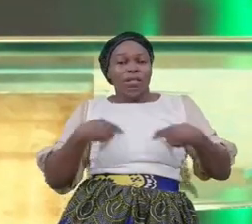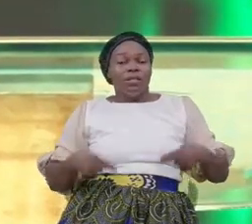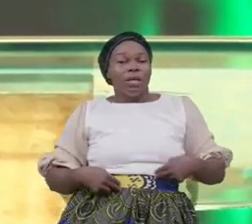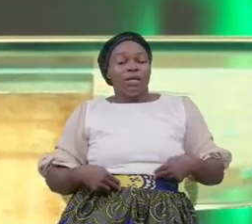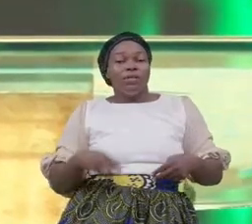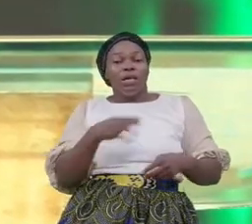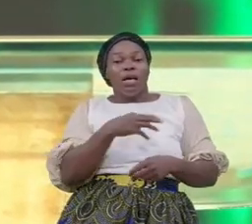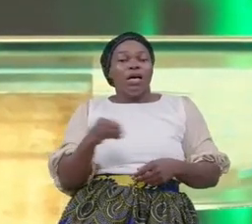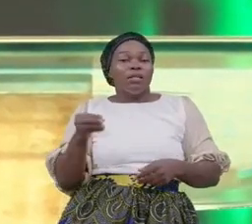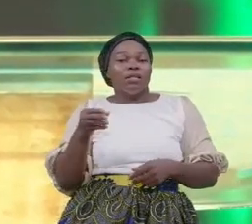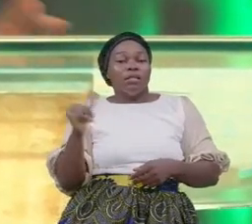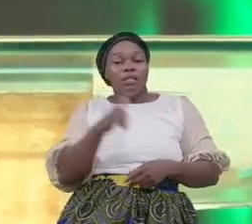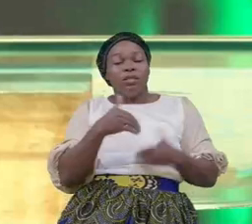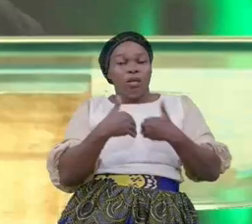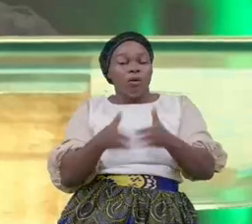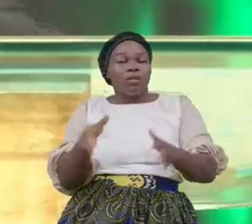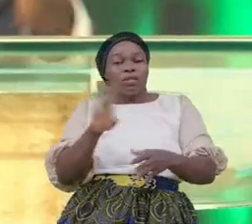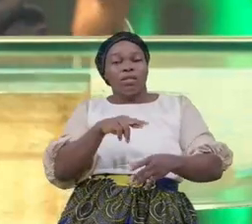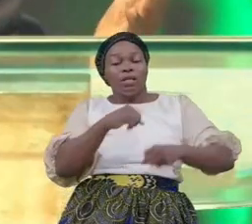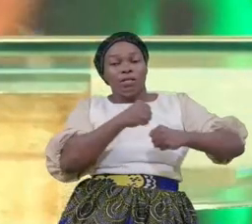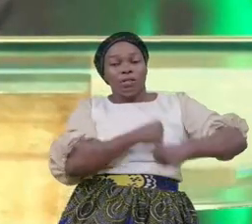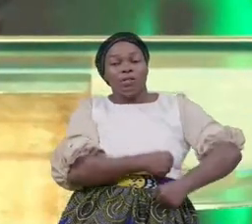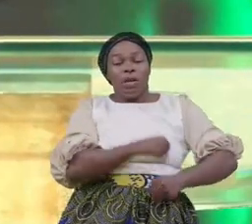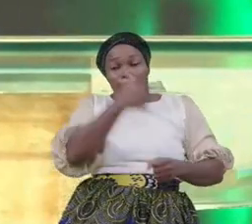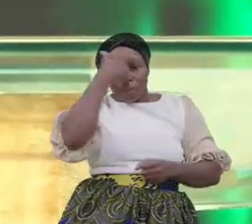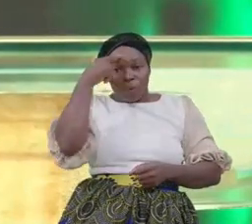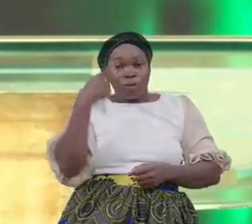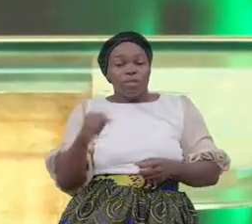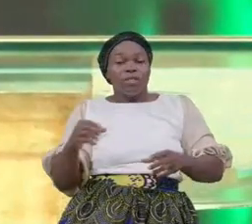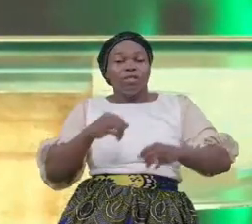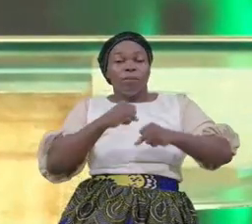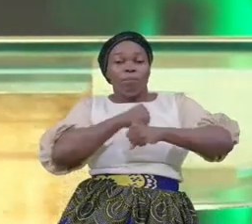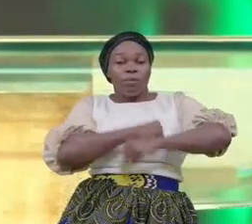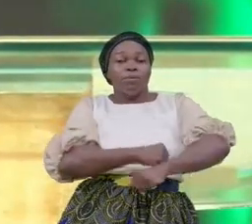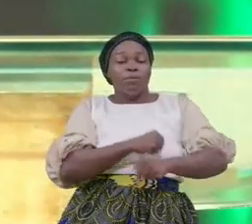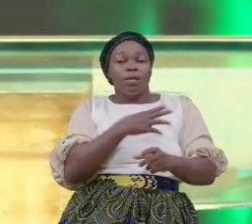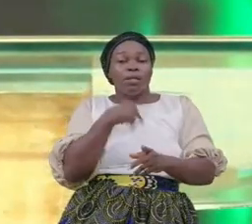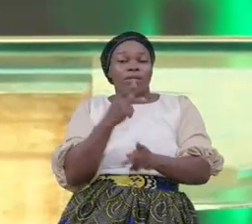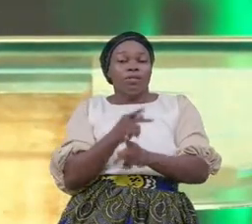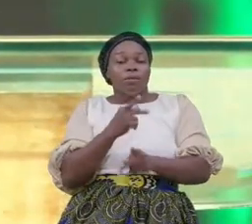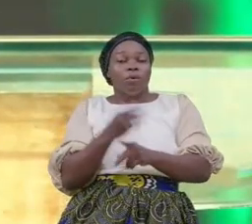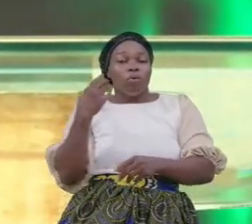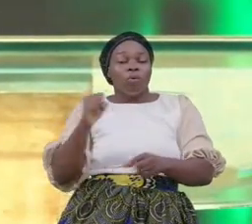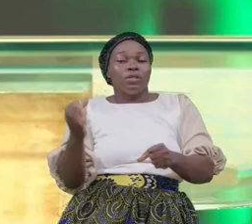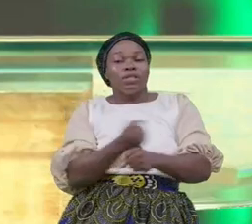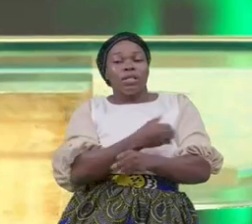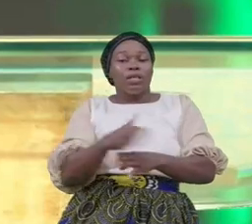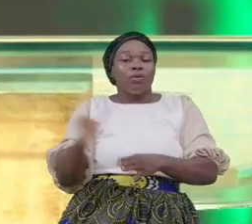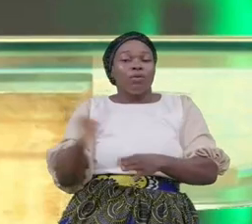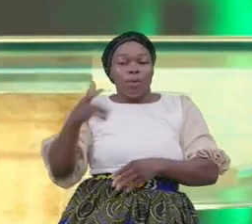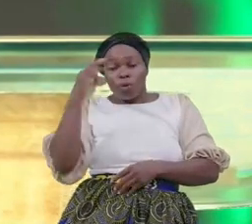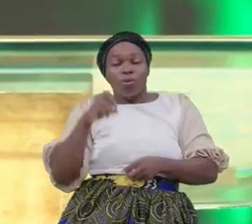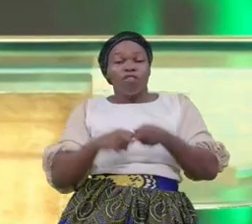justice et leur sécurité auprès de Dieu, parce que la protection était ôtée d'eux à cause du problème de leur